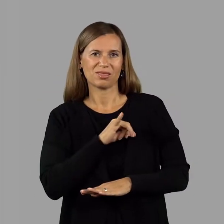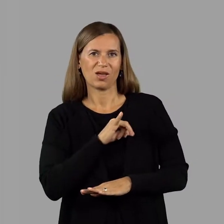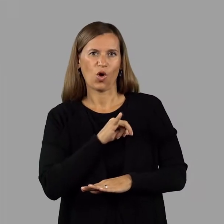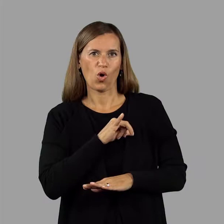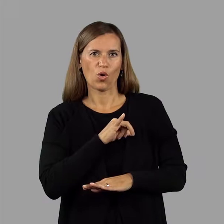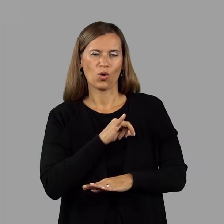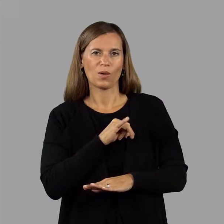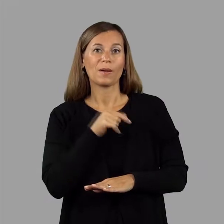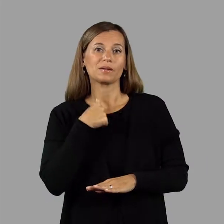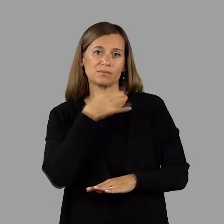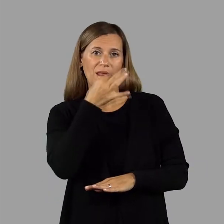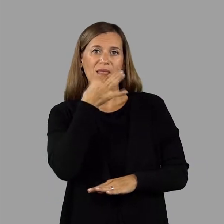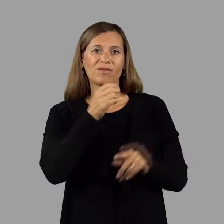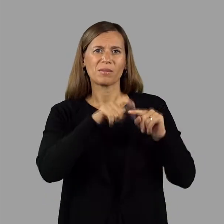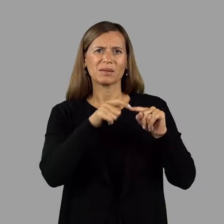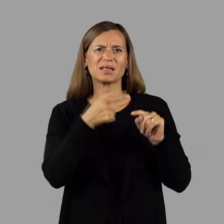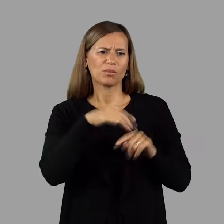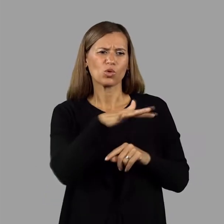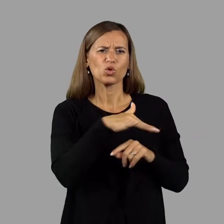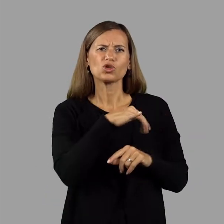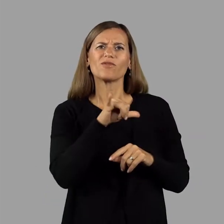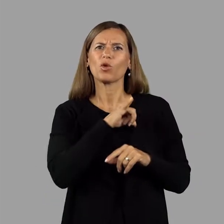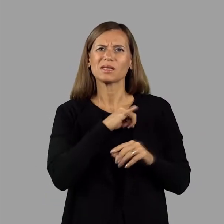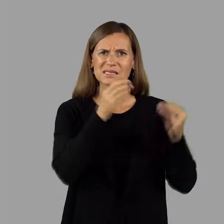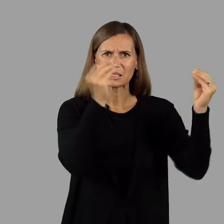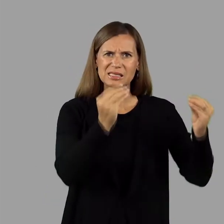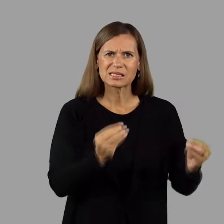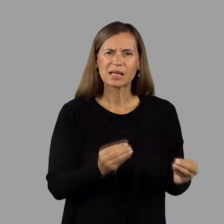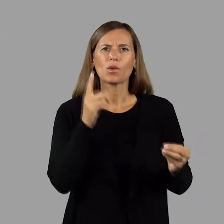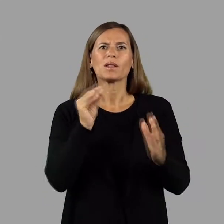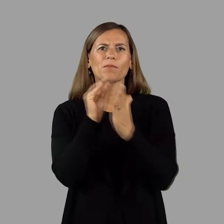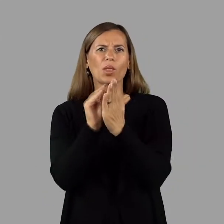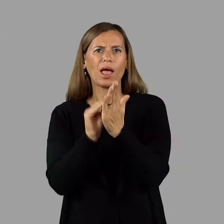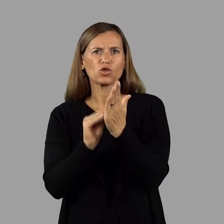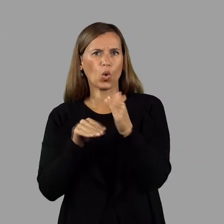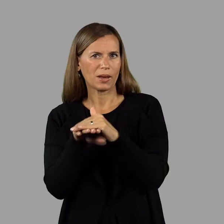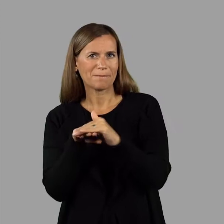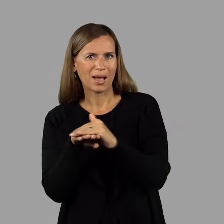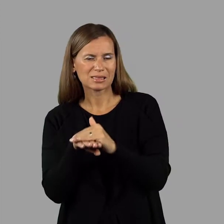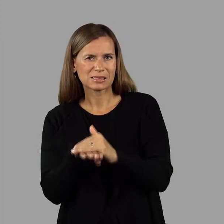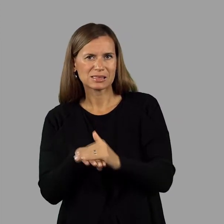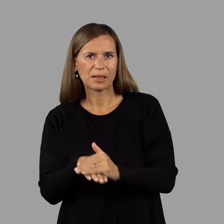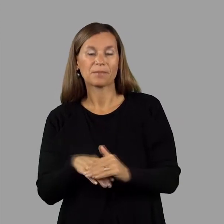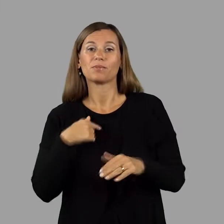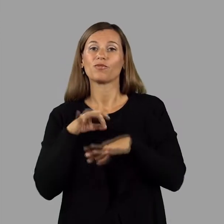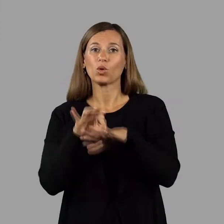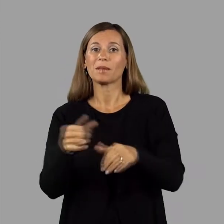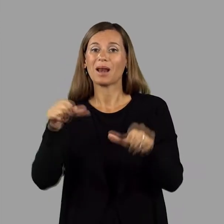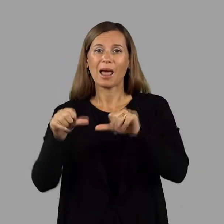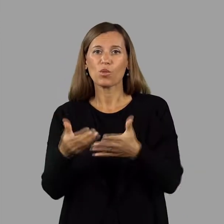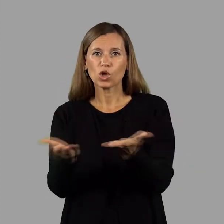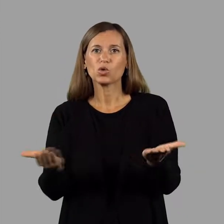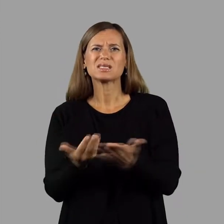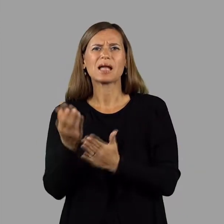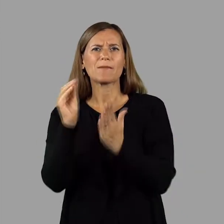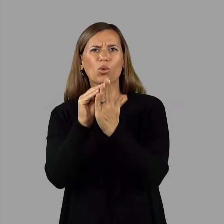informatiko, kjer predavam predmete s področja informacijskih sistemov in podatkovnih baz. Vodim laboratorij